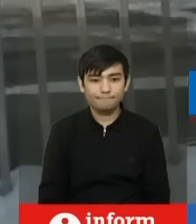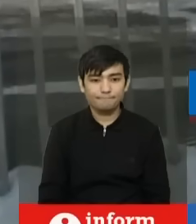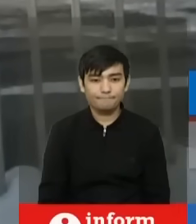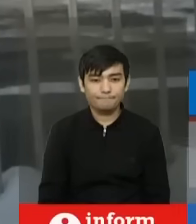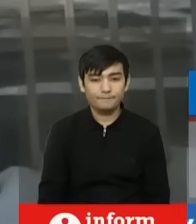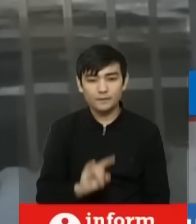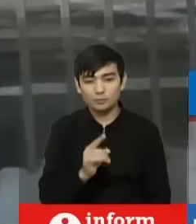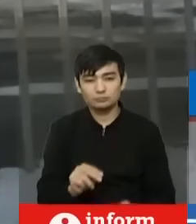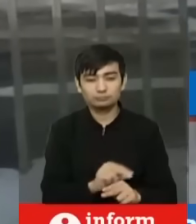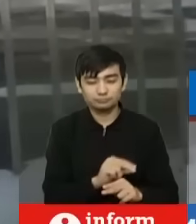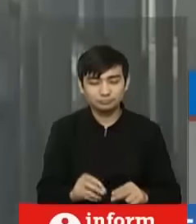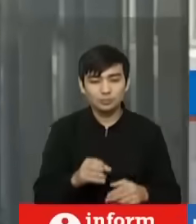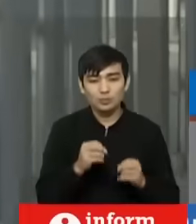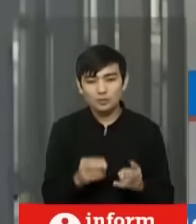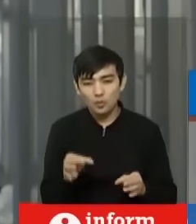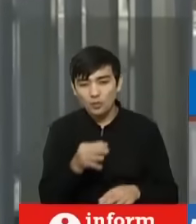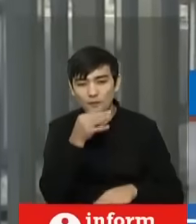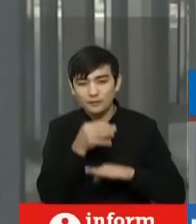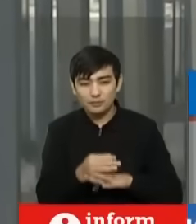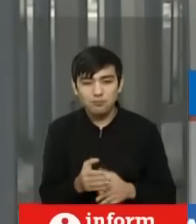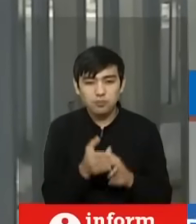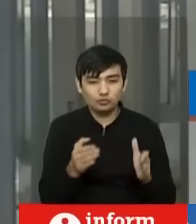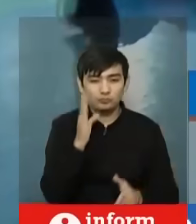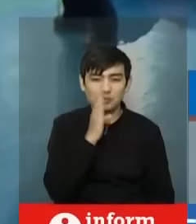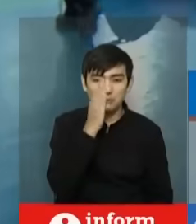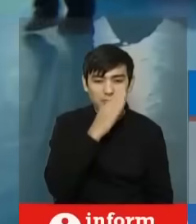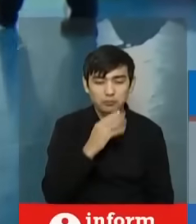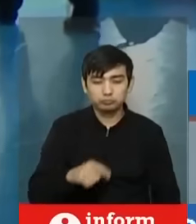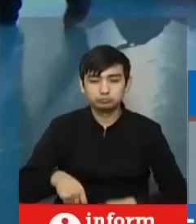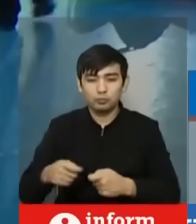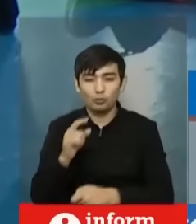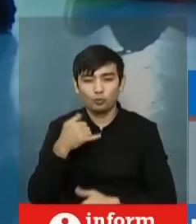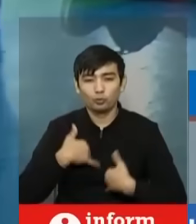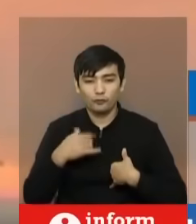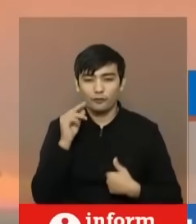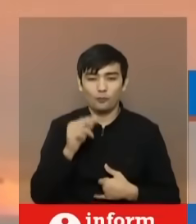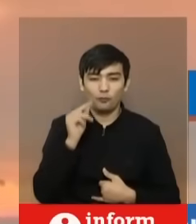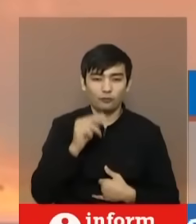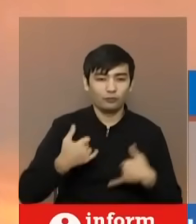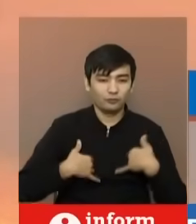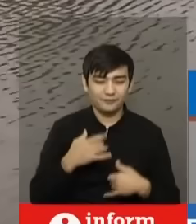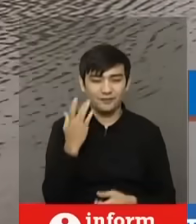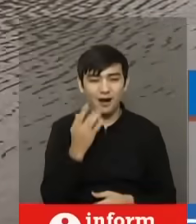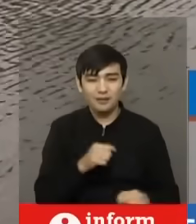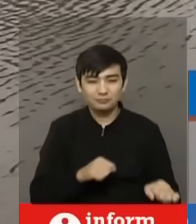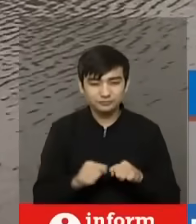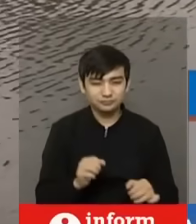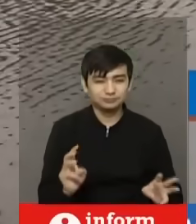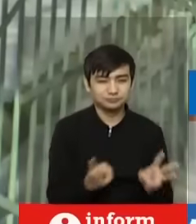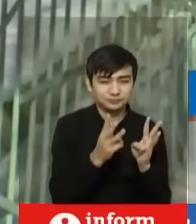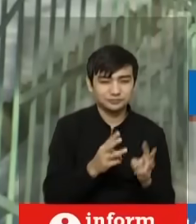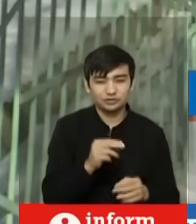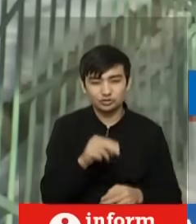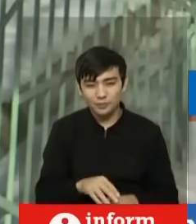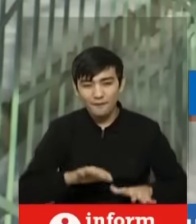Бала тәрбиесі мен қауіпсіздігіне қатысты жауапкершілікті көп жағдайда ата-аналар мұғалімдерге артып жатады. Ал жер сілкінісі, өрт, тасқын сияқты табиғи апаттар